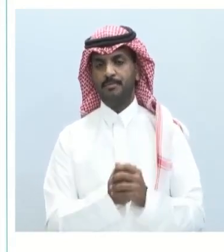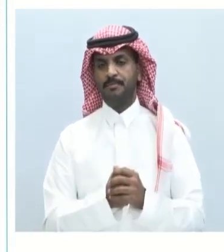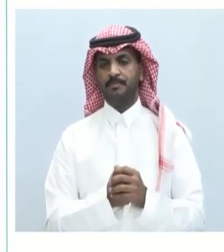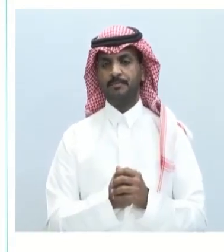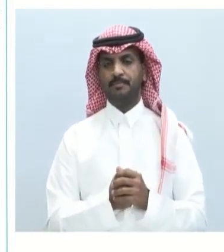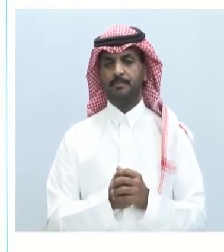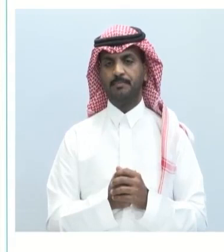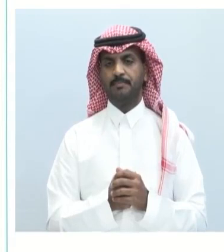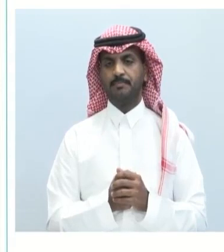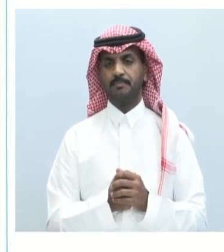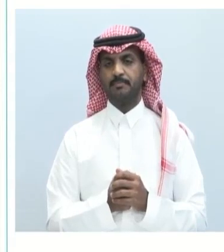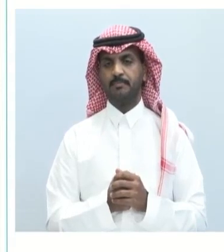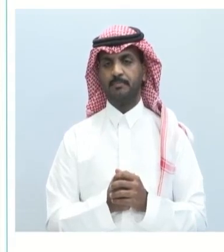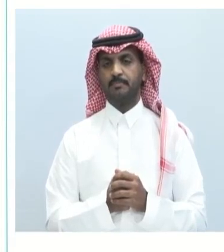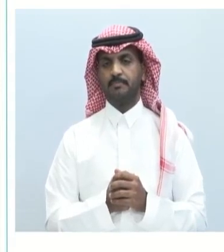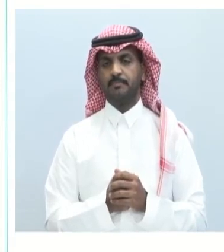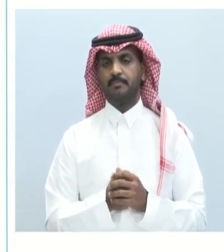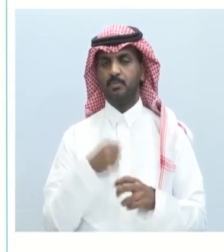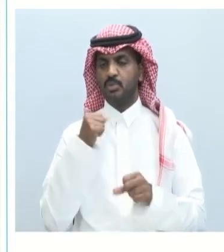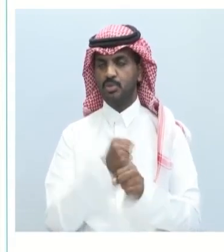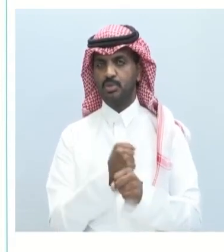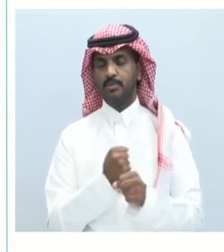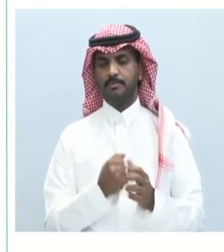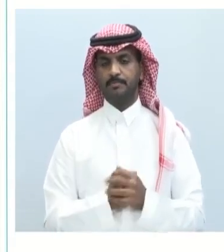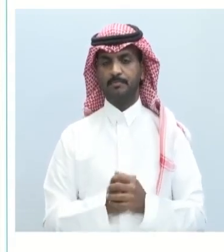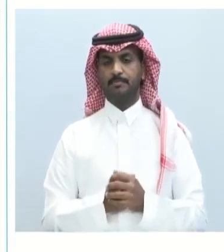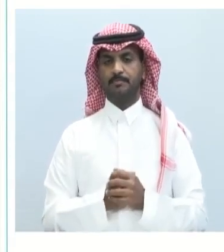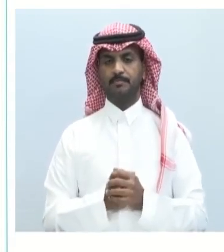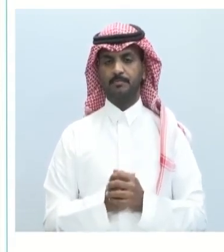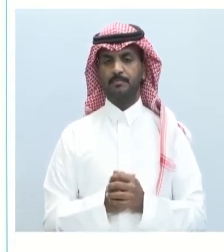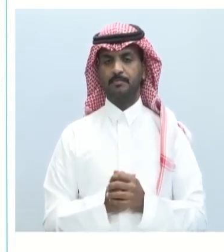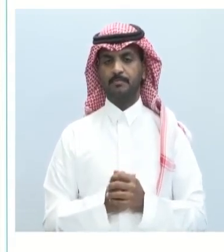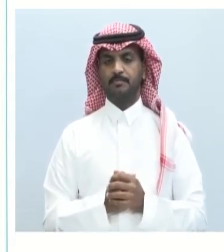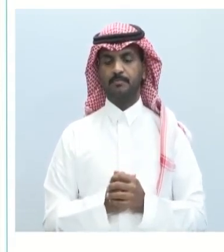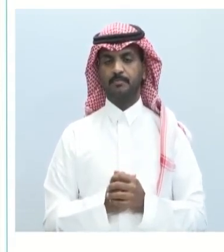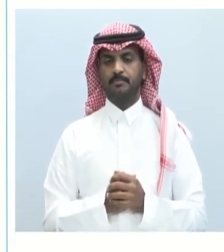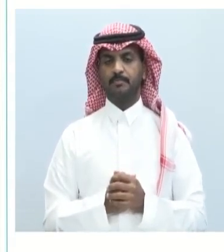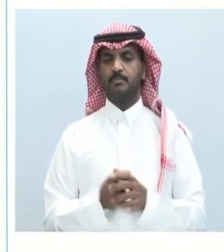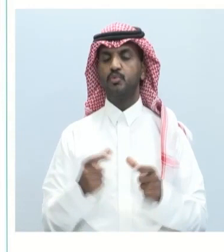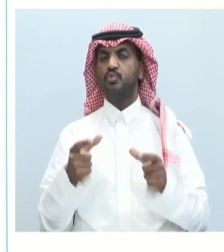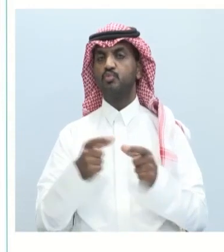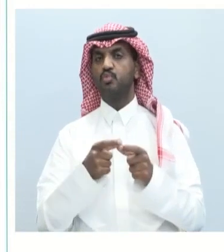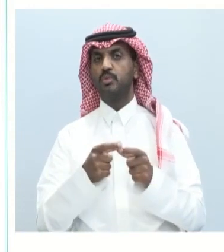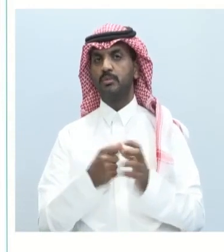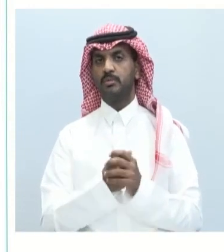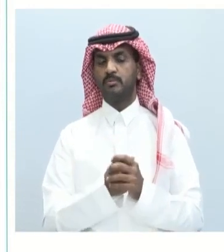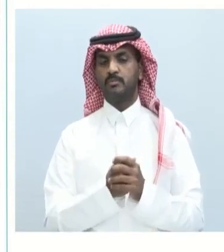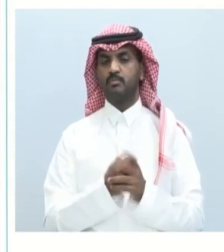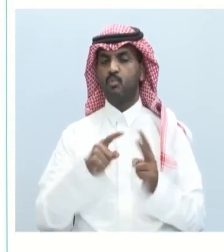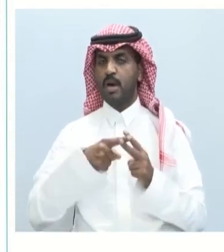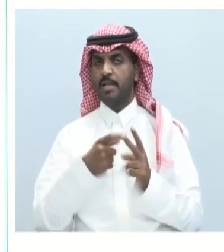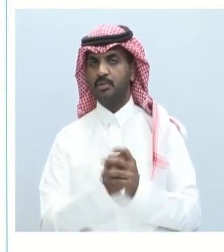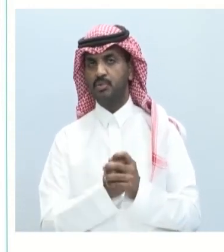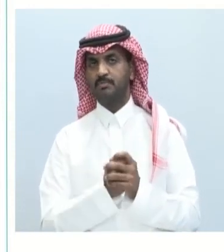خلال انشاء وفي مجموعه نماذج نضغط على معالجه